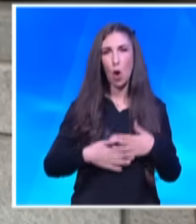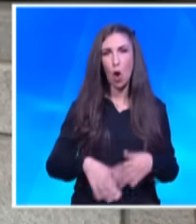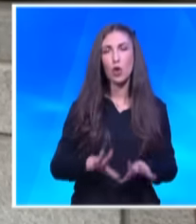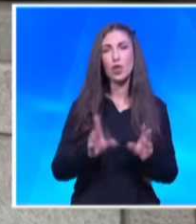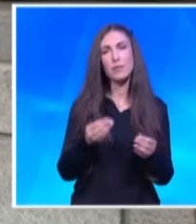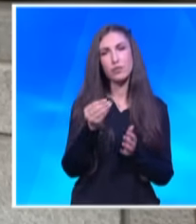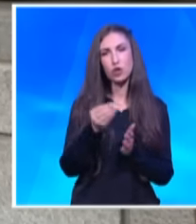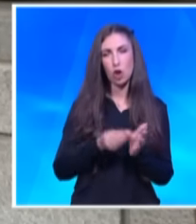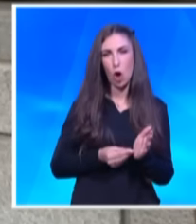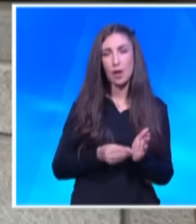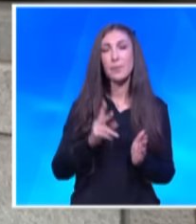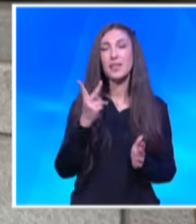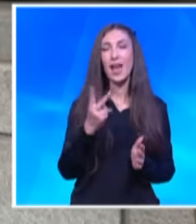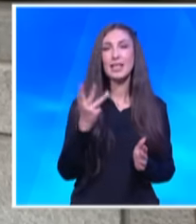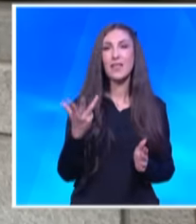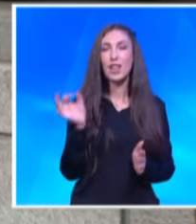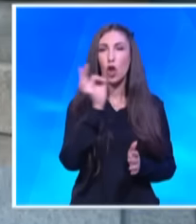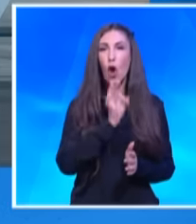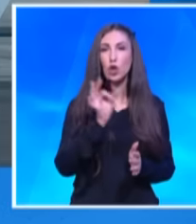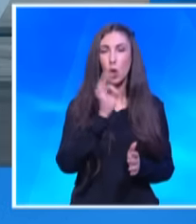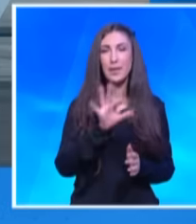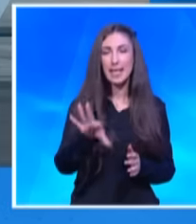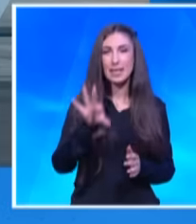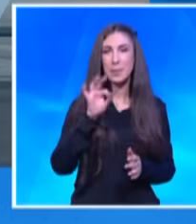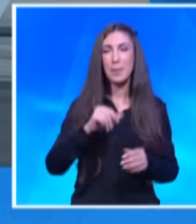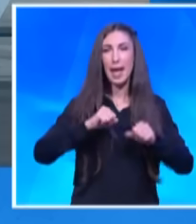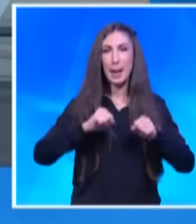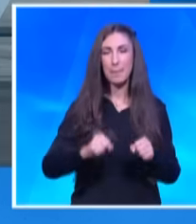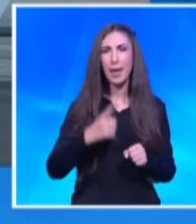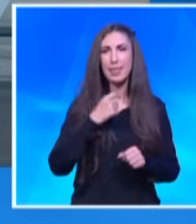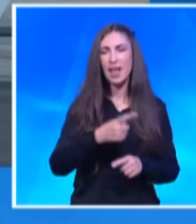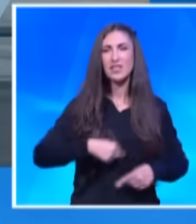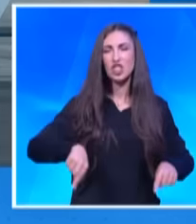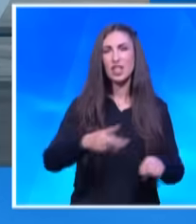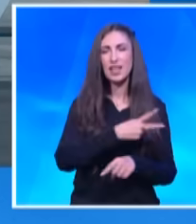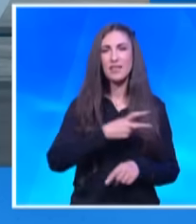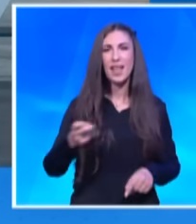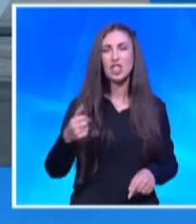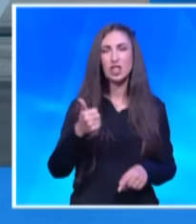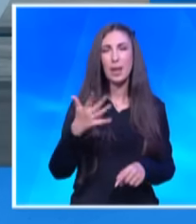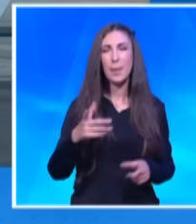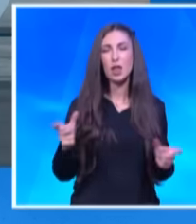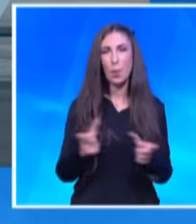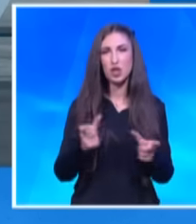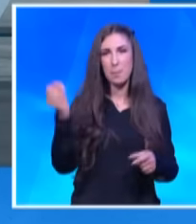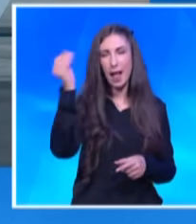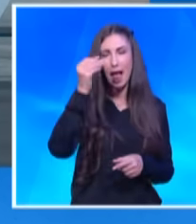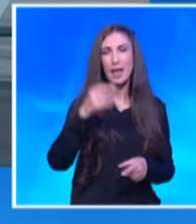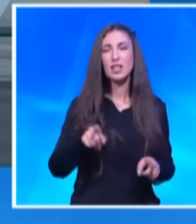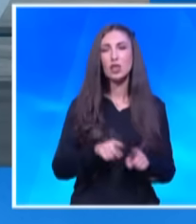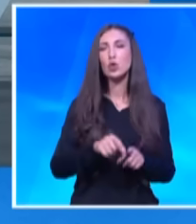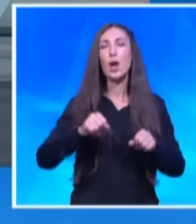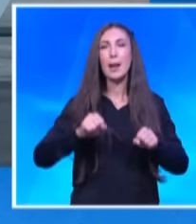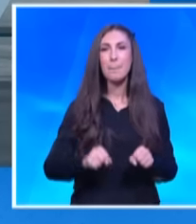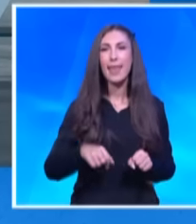в срокове. На 29 октомври избираме кметове на всички 265 общини в България, както и кметове